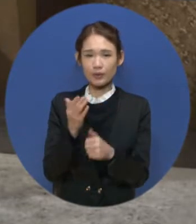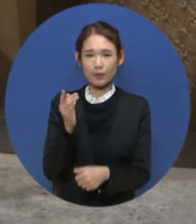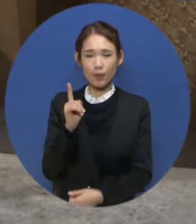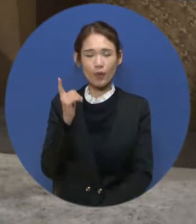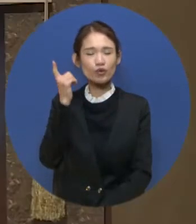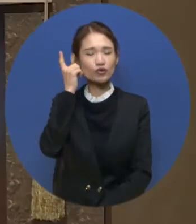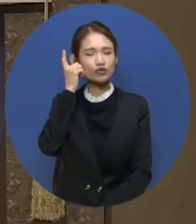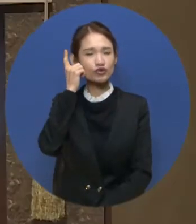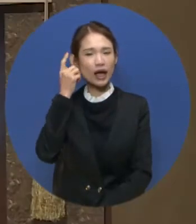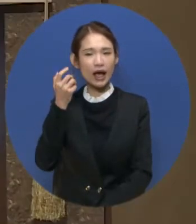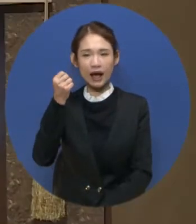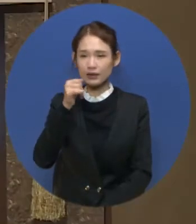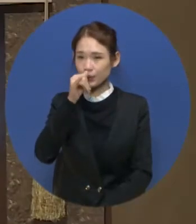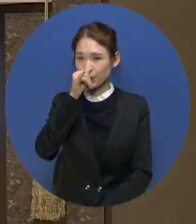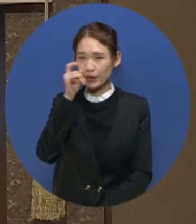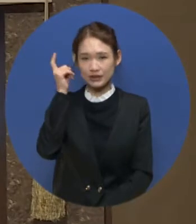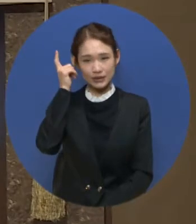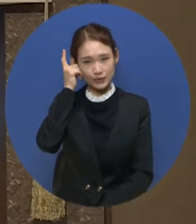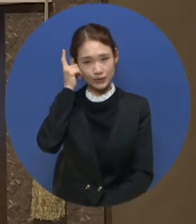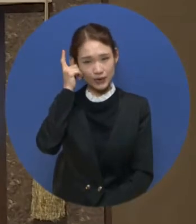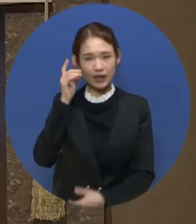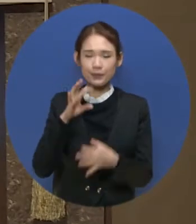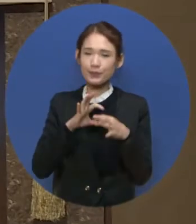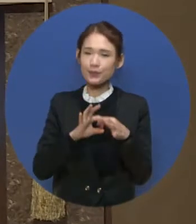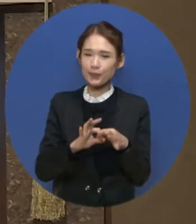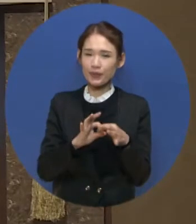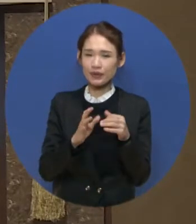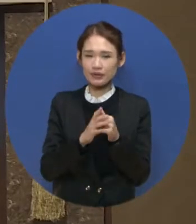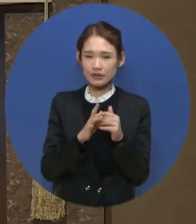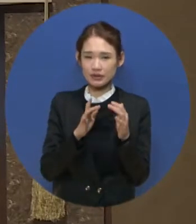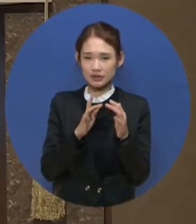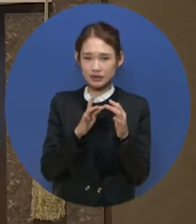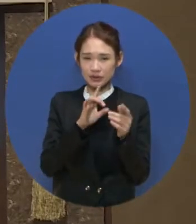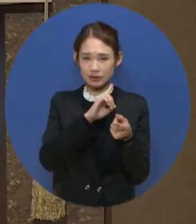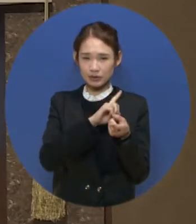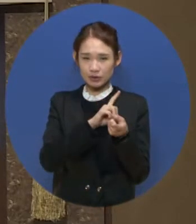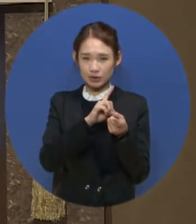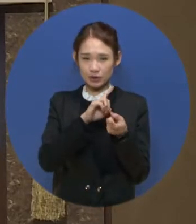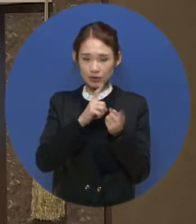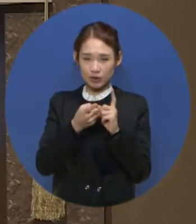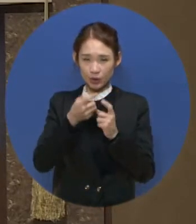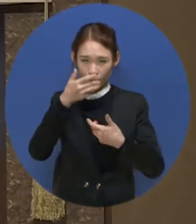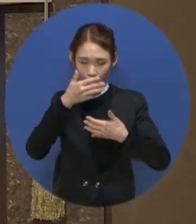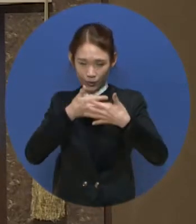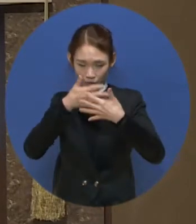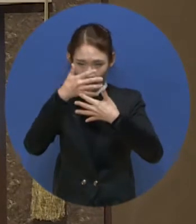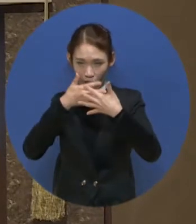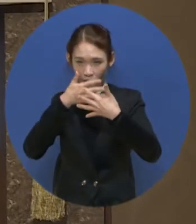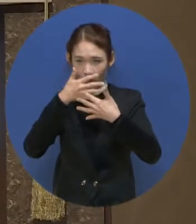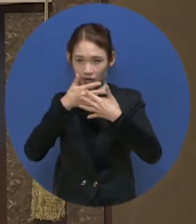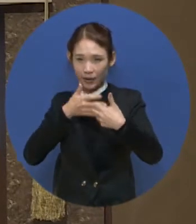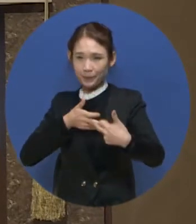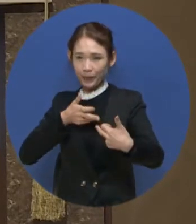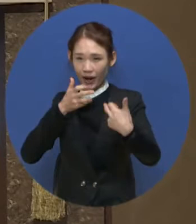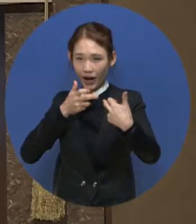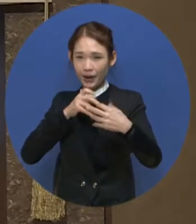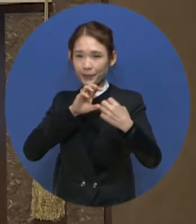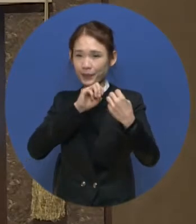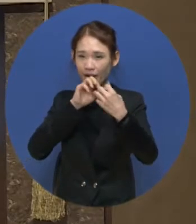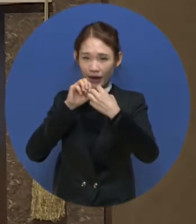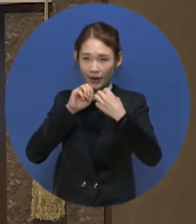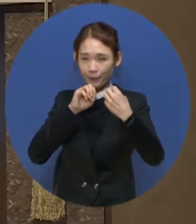있지 않습니까? 네. 휴대폰을 통해서 실시간 서로 이렇게 영상으로 이렇게 대화를 할 수 있는